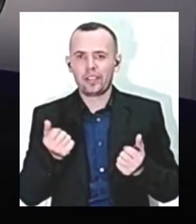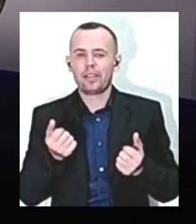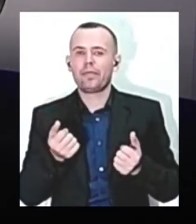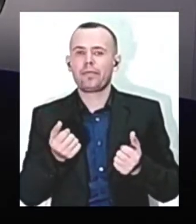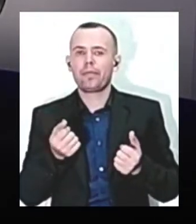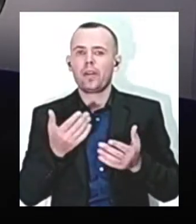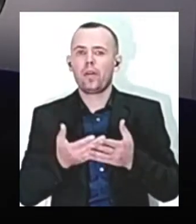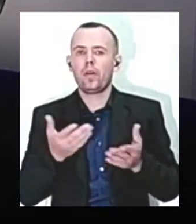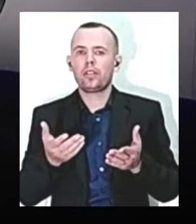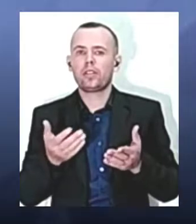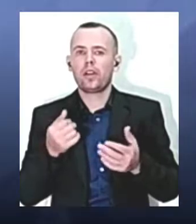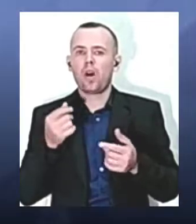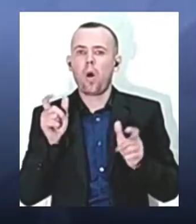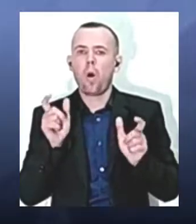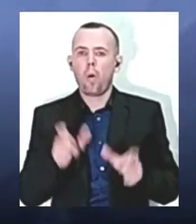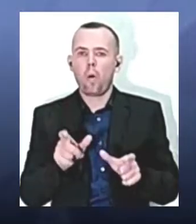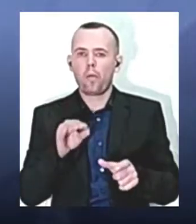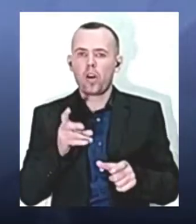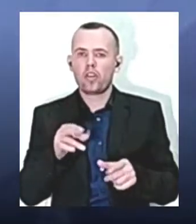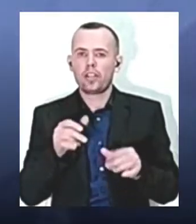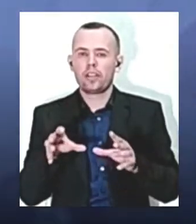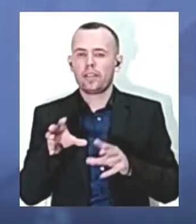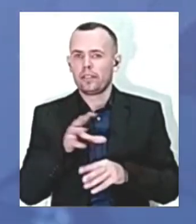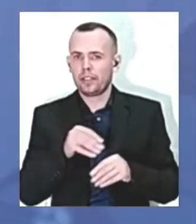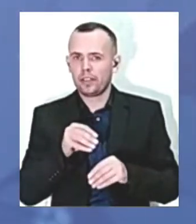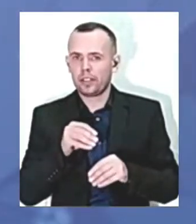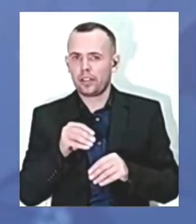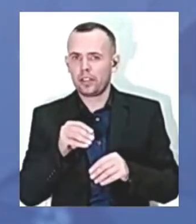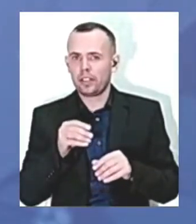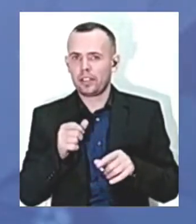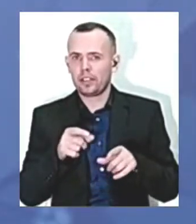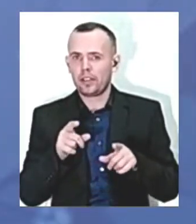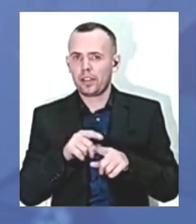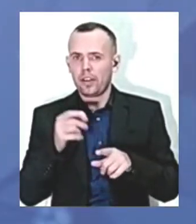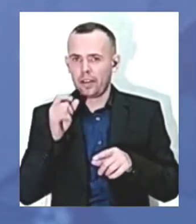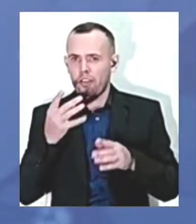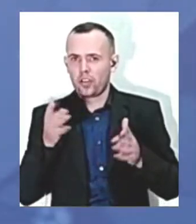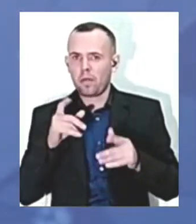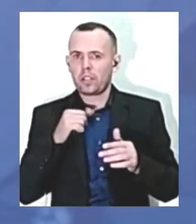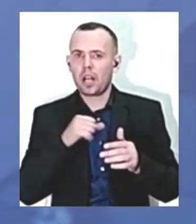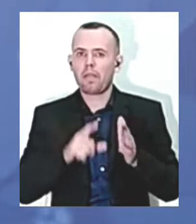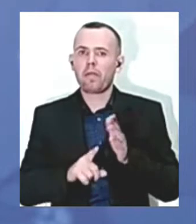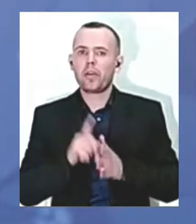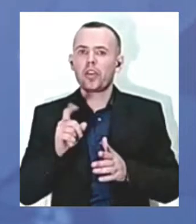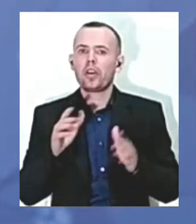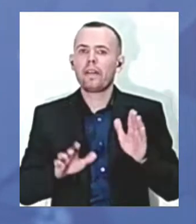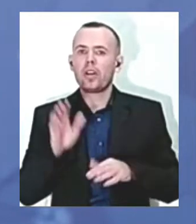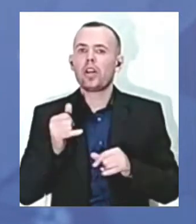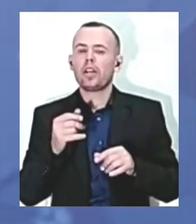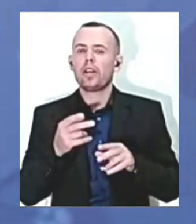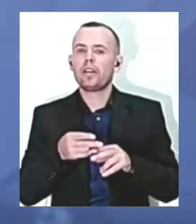обмеження, всі сидимо вдома, закриті в чотирьох стінах, особливо на самому початку пандемії, і це зумовлює скоріше